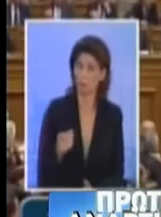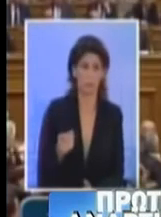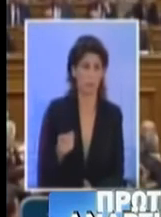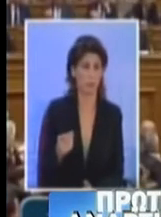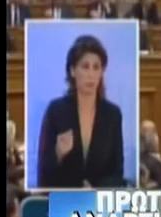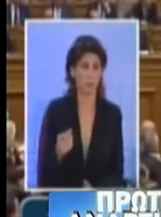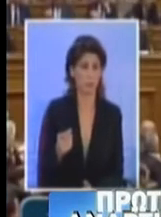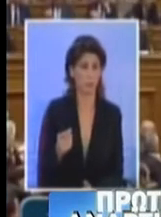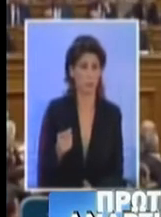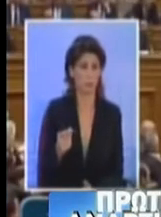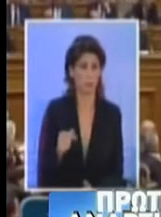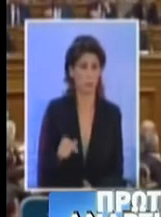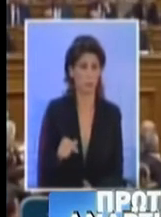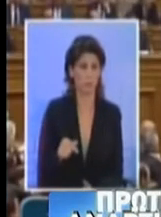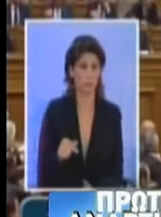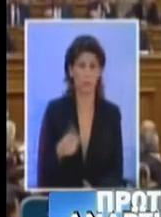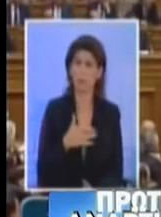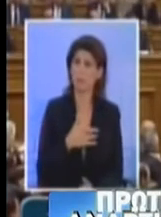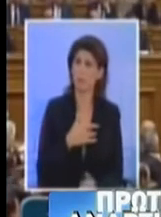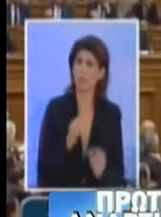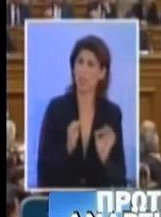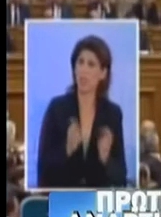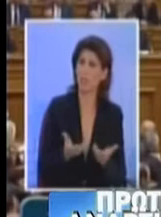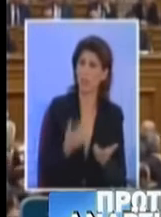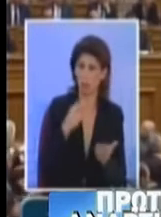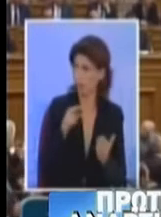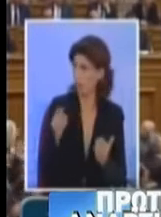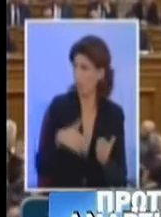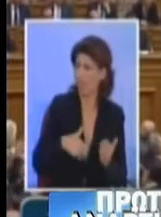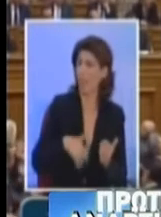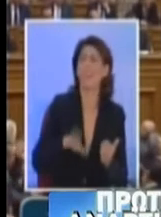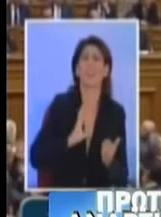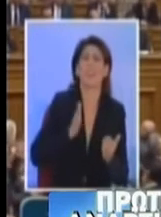έχετε αμετροέπεια και τώρα το ρίξατε στο ψυχογραφικό. Κοιτάω από εκεί για να μην γελάω.